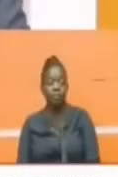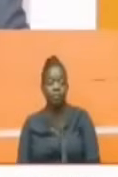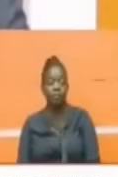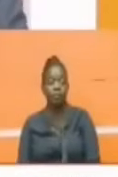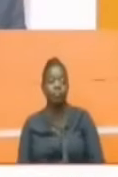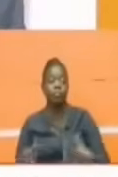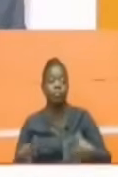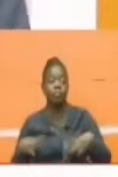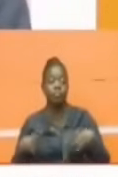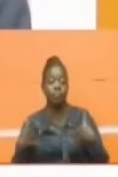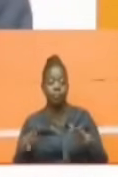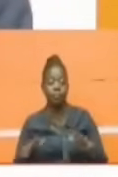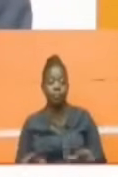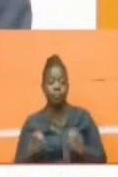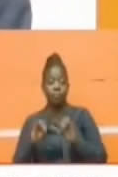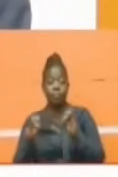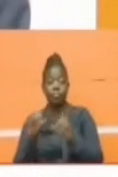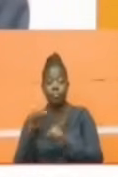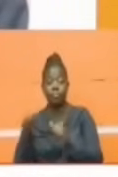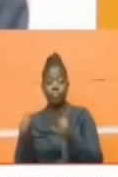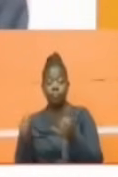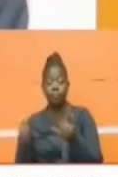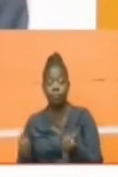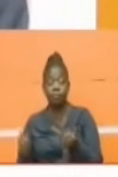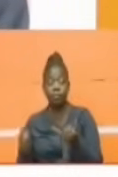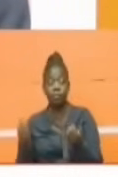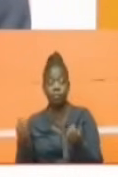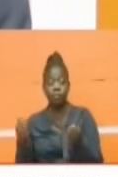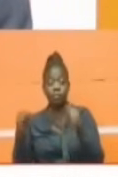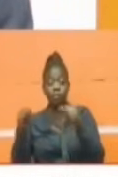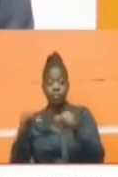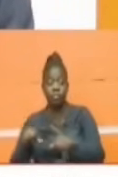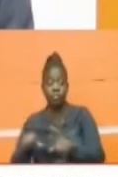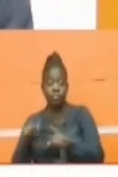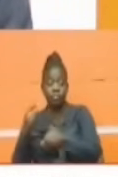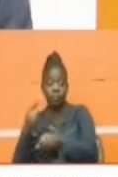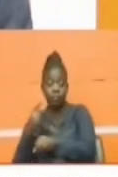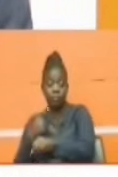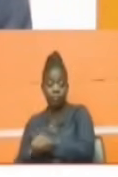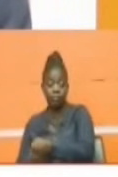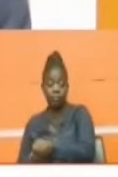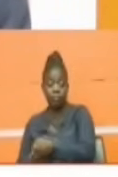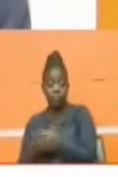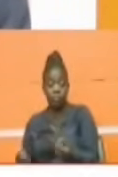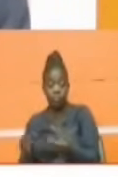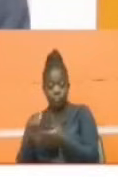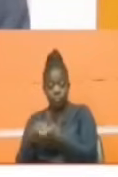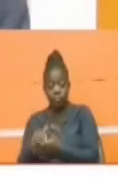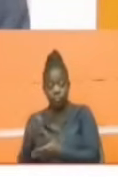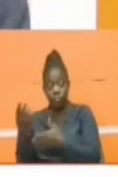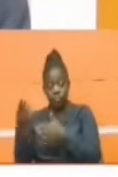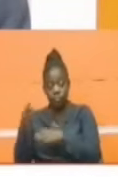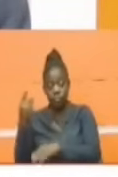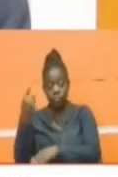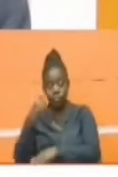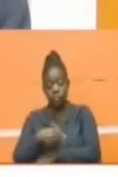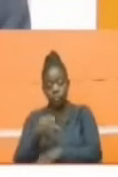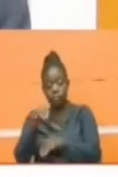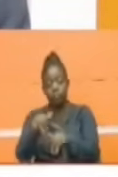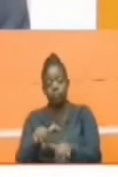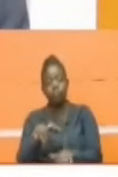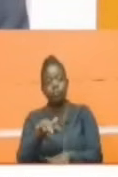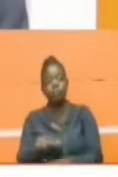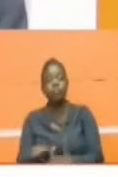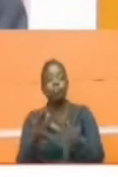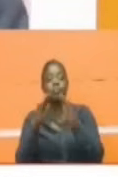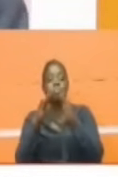Kulika yomu kumula mwoko maulira malaka bade kasera kanakunga abafumba wabili abafude onako olumu baziki wa makaga bukichalo